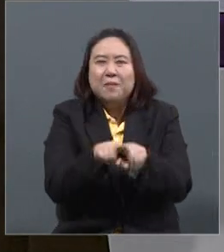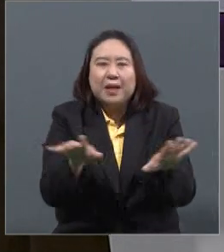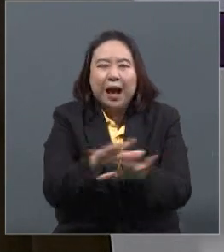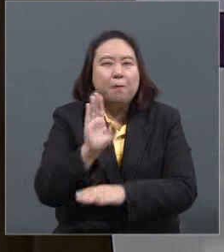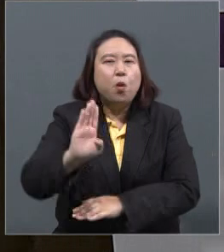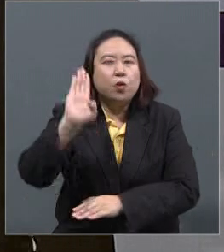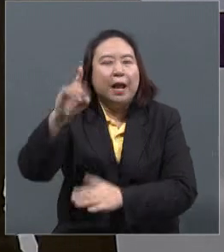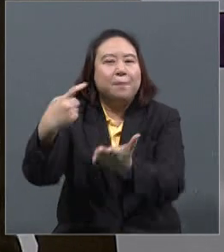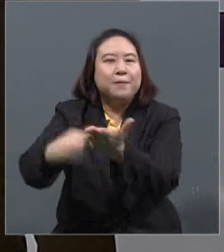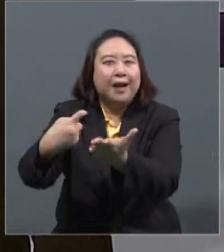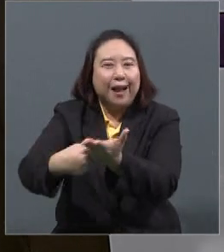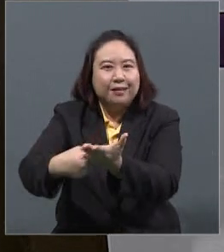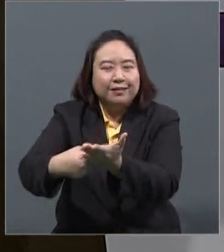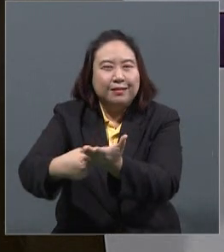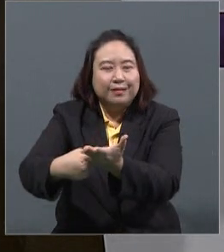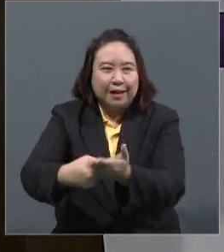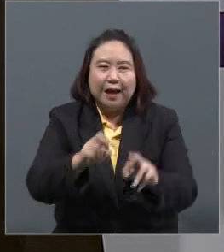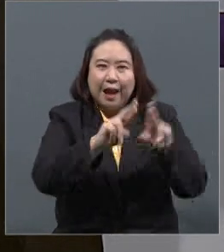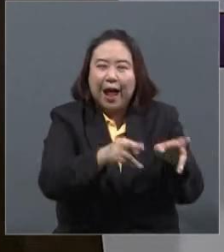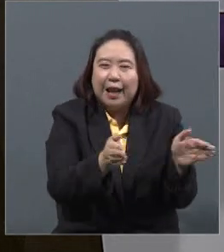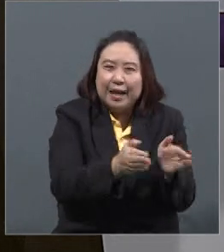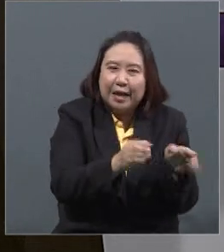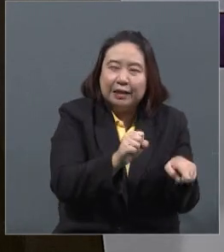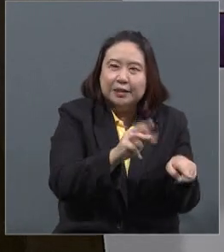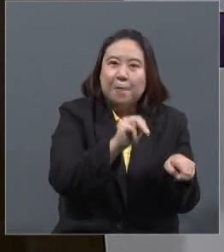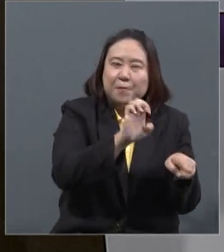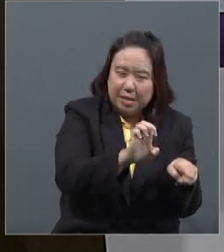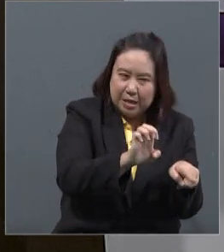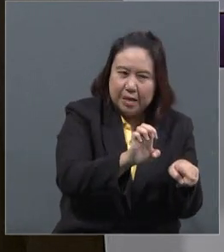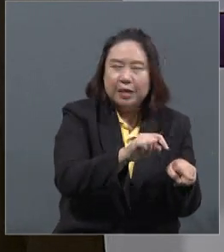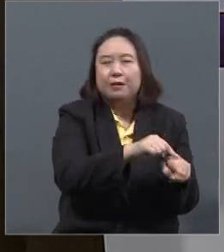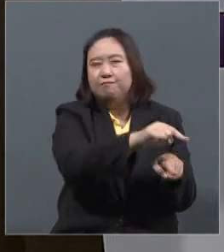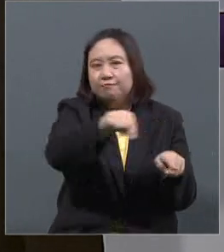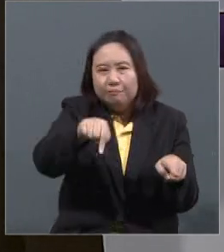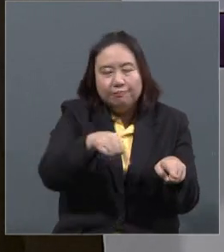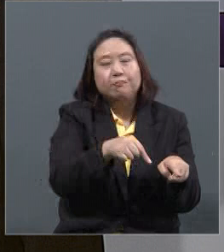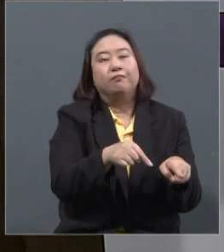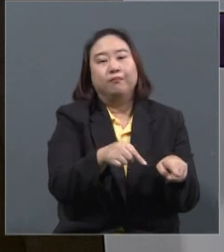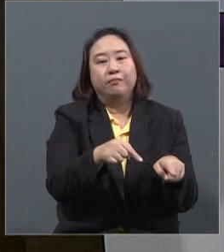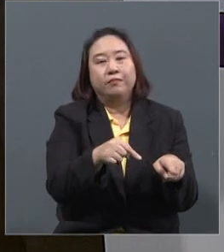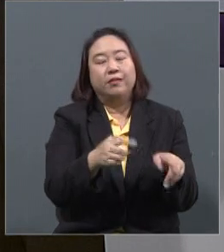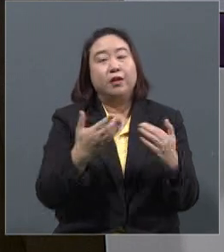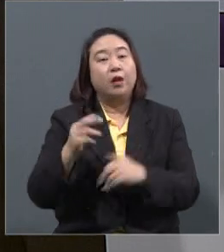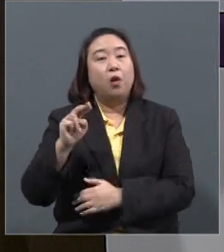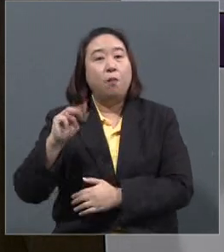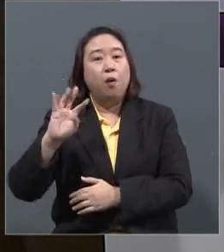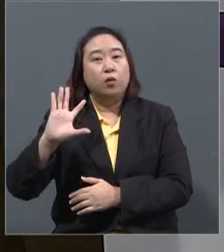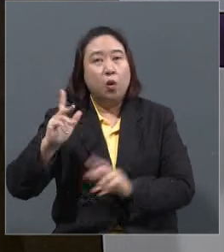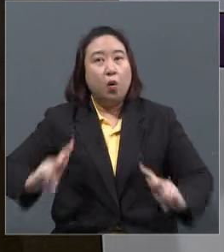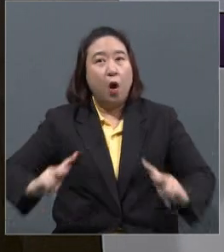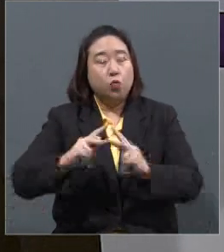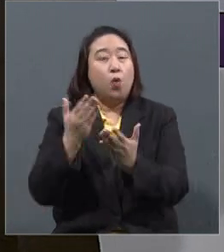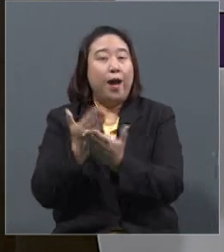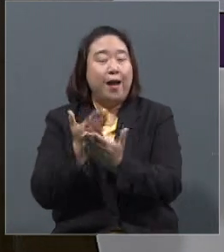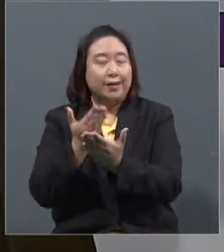ประกันความเสี่ยงทางการเงินให้กับ SME หรือว่าคนที่มีความเสี่ยงทางการเงินสูงๆรัฐมนตรีเชื่อว่าการกระทรวงการคลังเปรียบภ